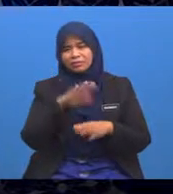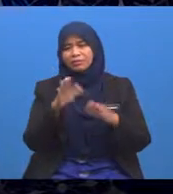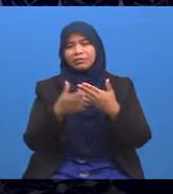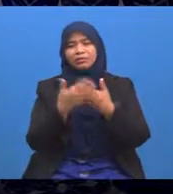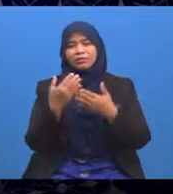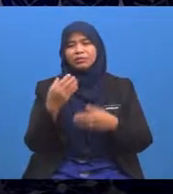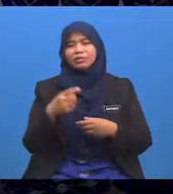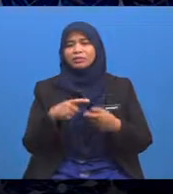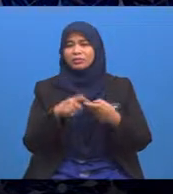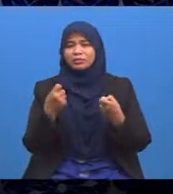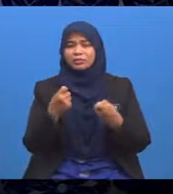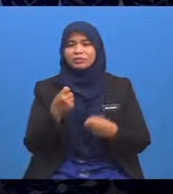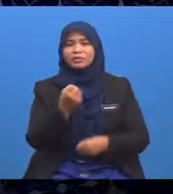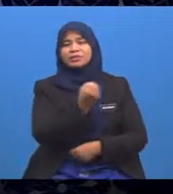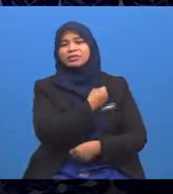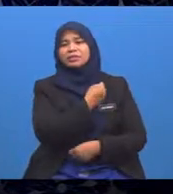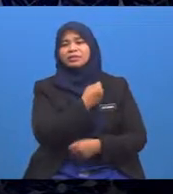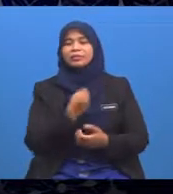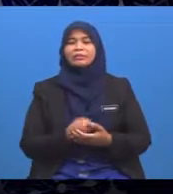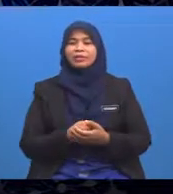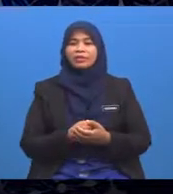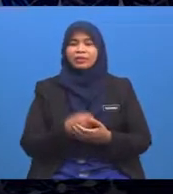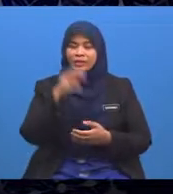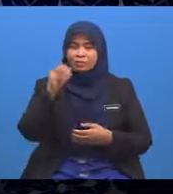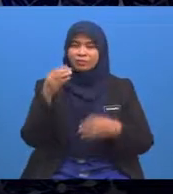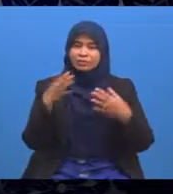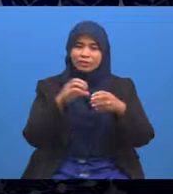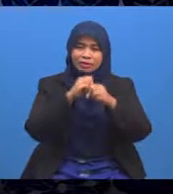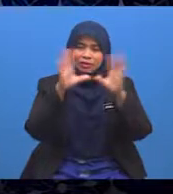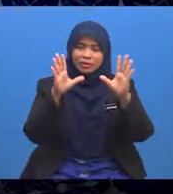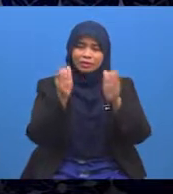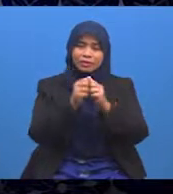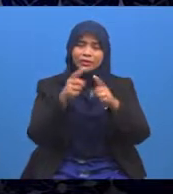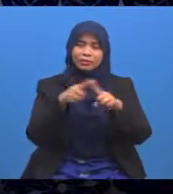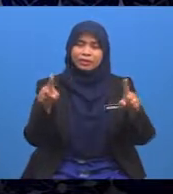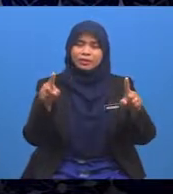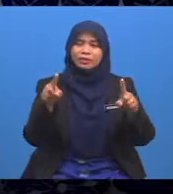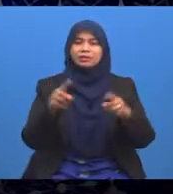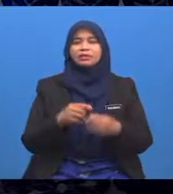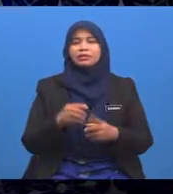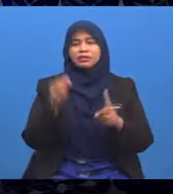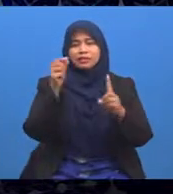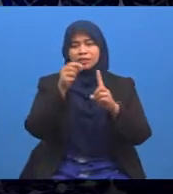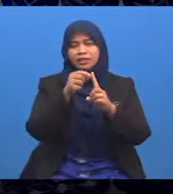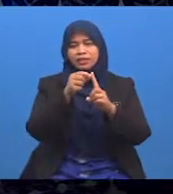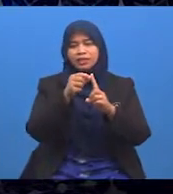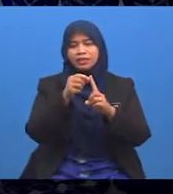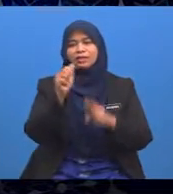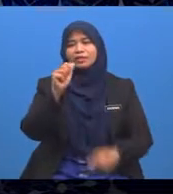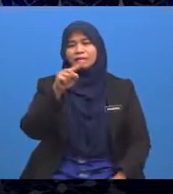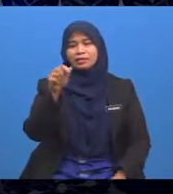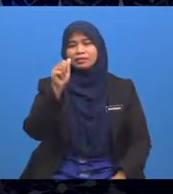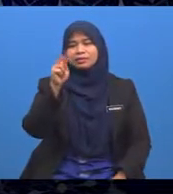asa. Adakah murid-murid sudah jelas dengan perbezaan istilah azan,